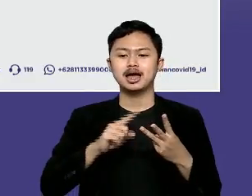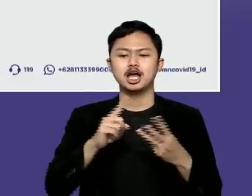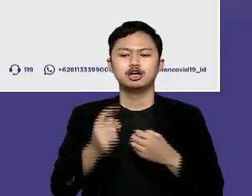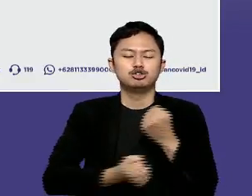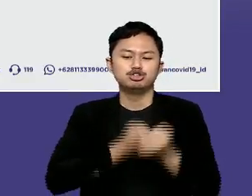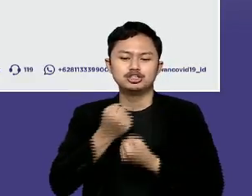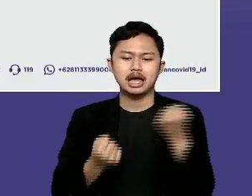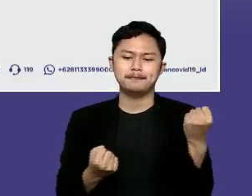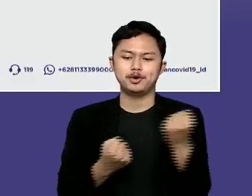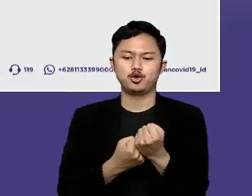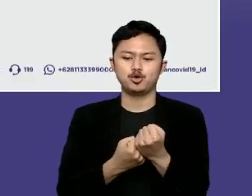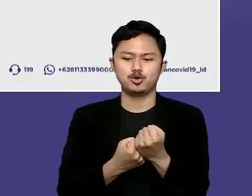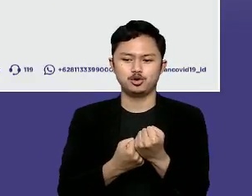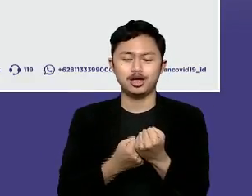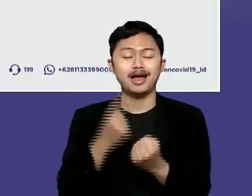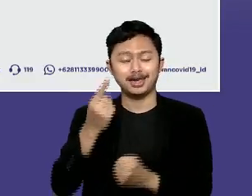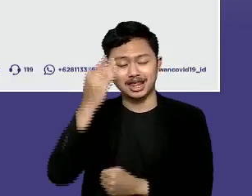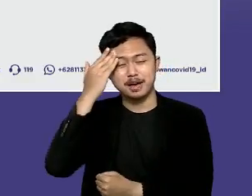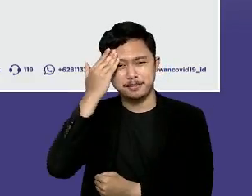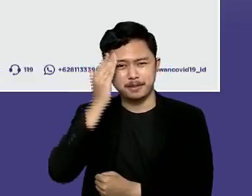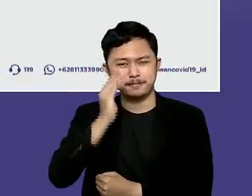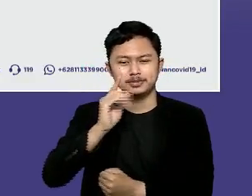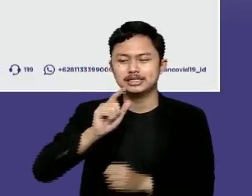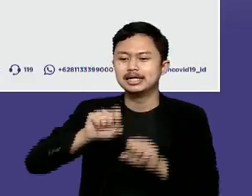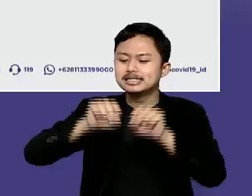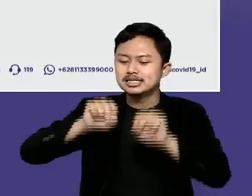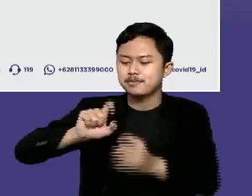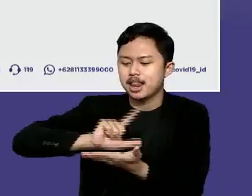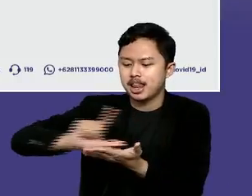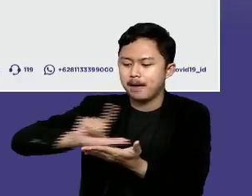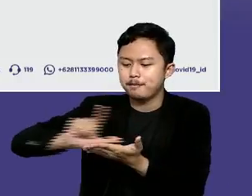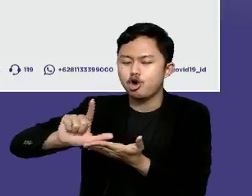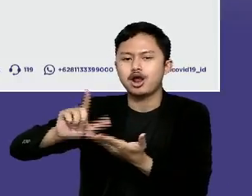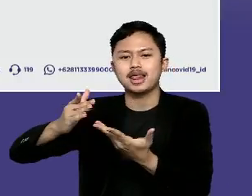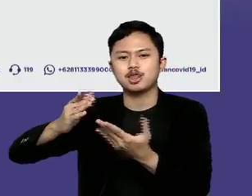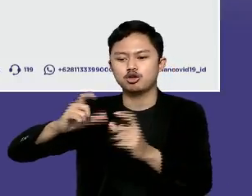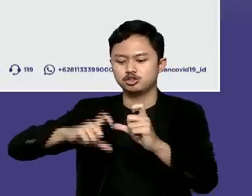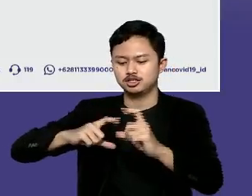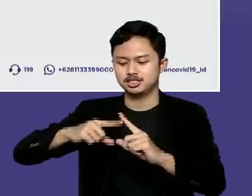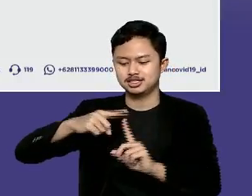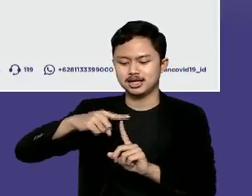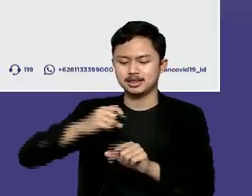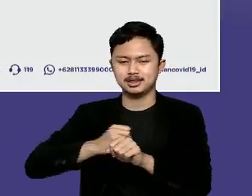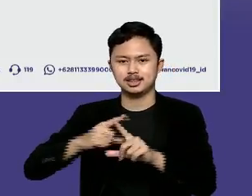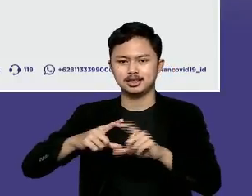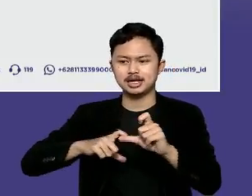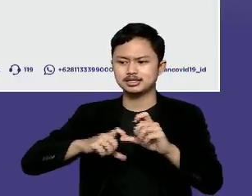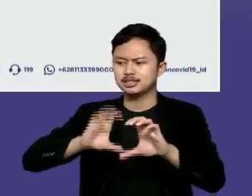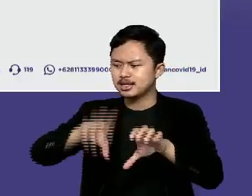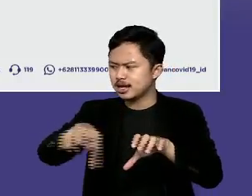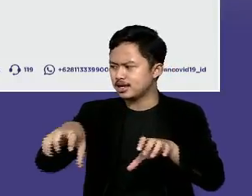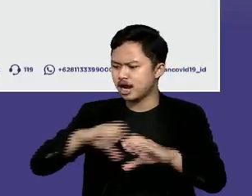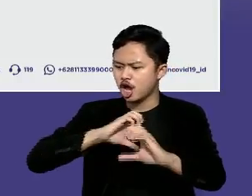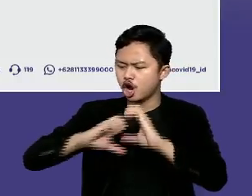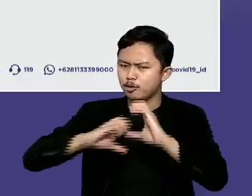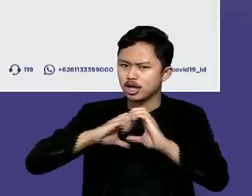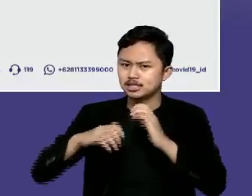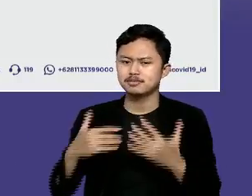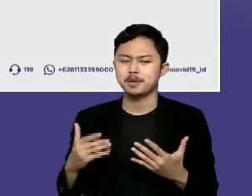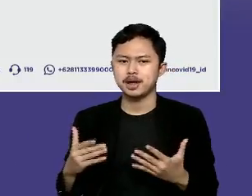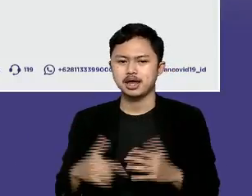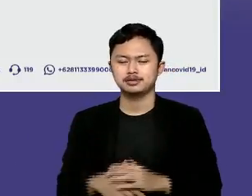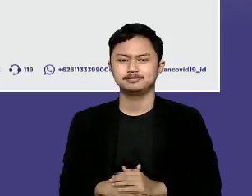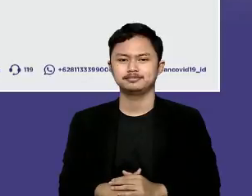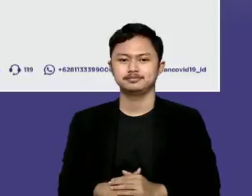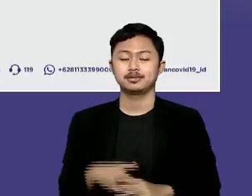pendukung, seperti upaya pencatatan dan pelaporan atau komunikasi dengan Satgas COVID-19 daerah setempat.